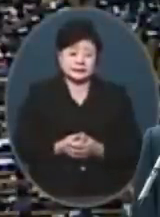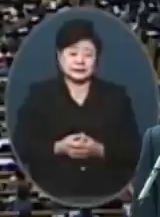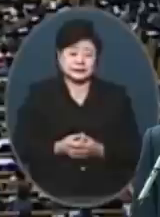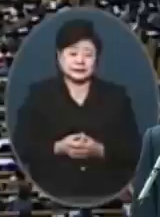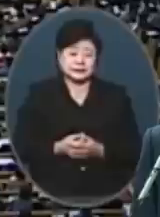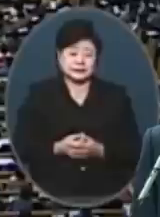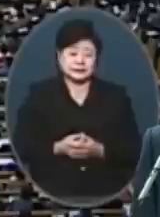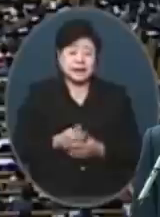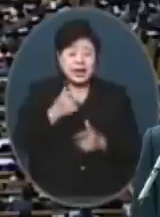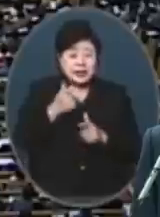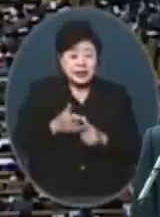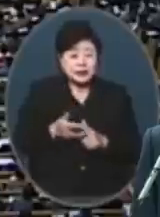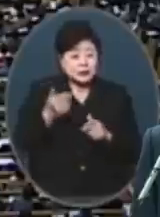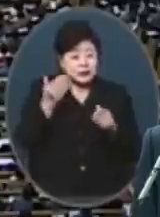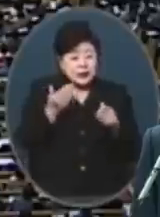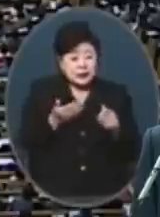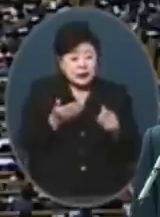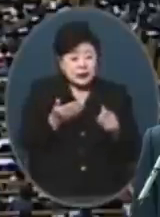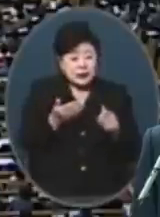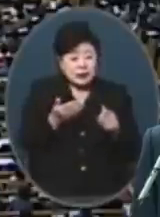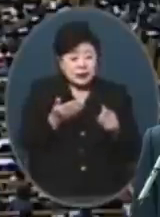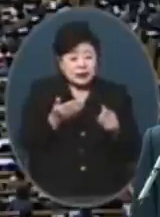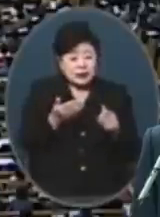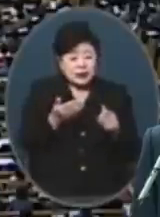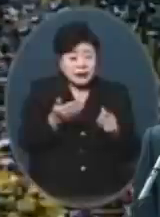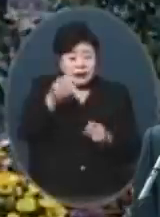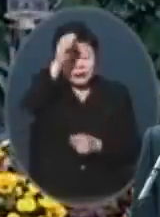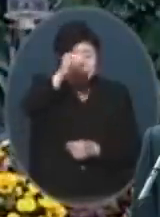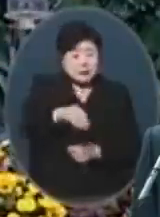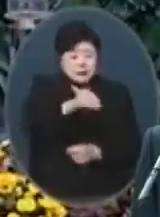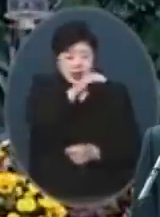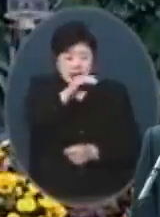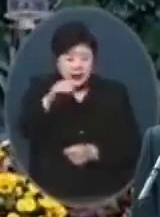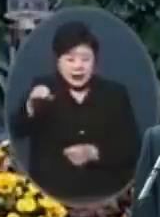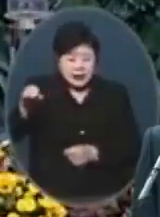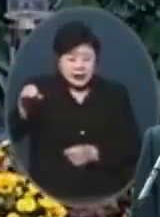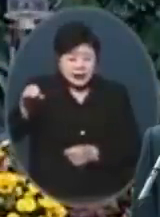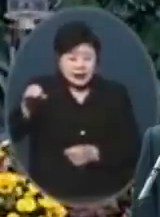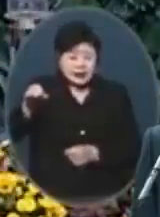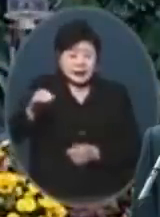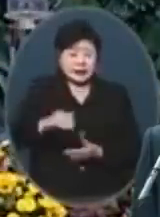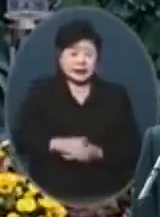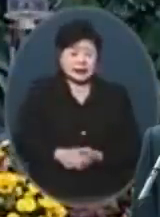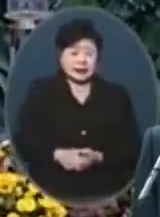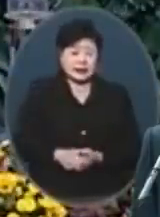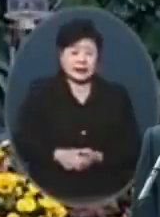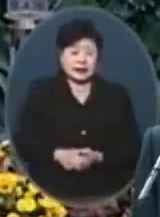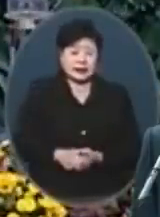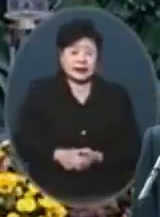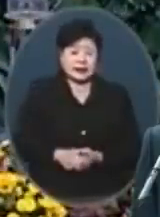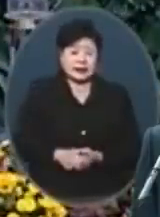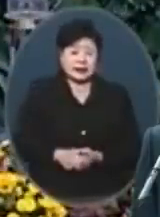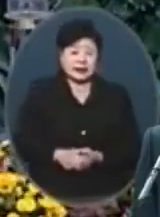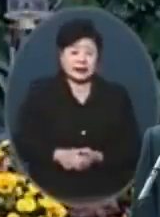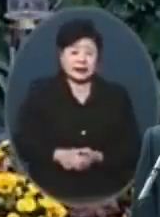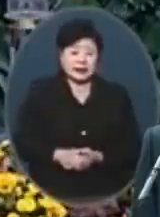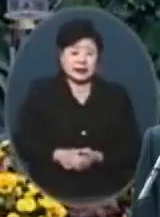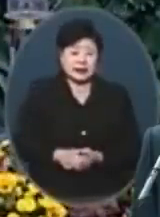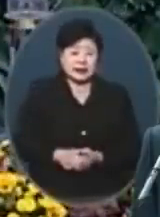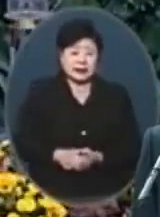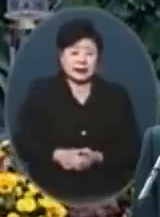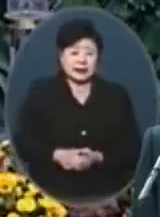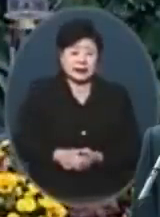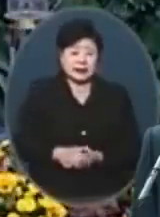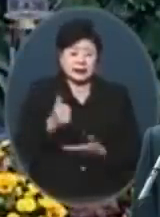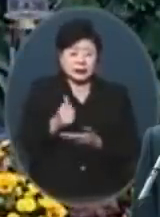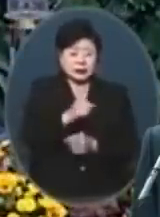예수님께서 십자가에 세상을 뜨실 때 내가